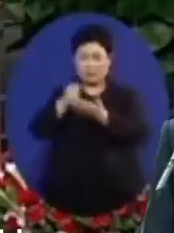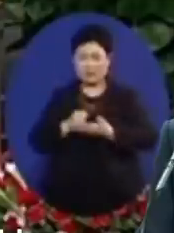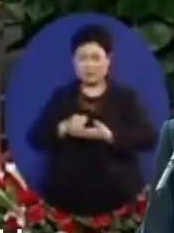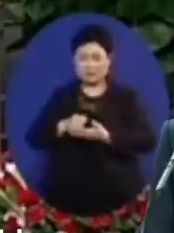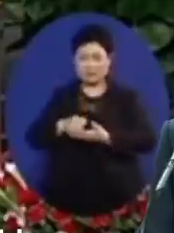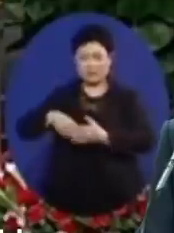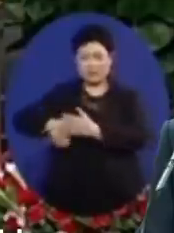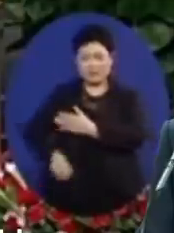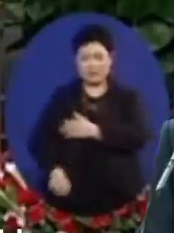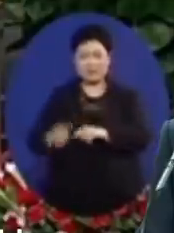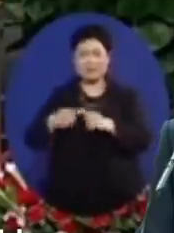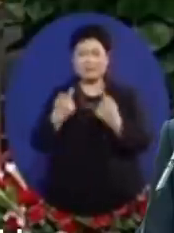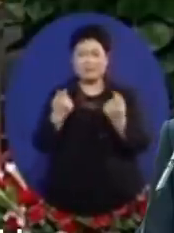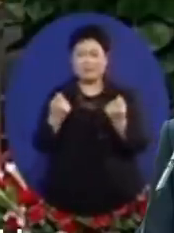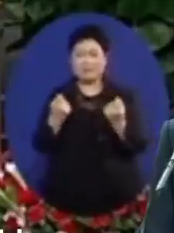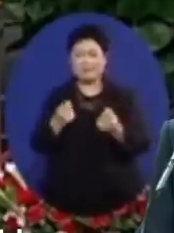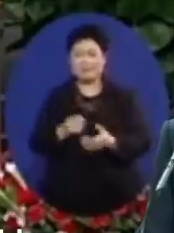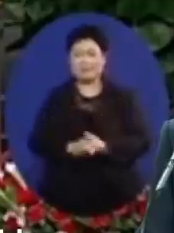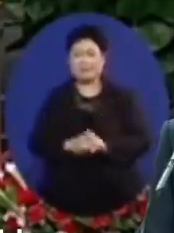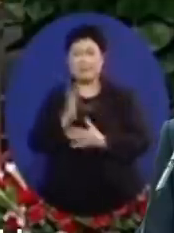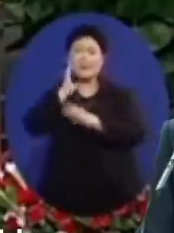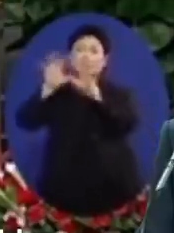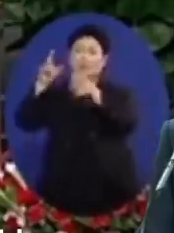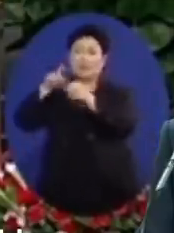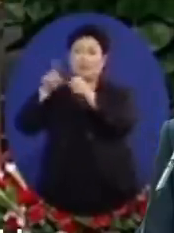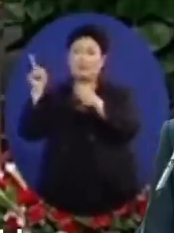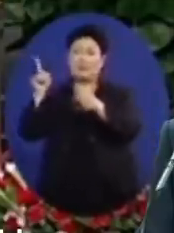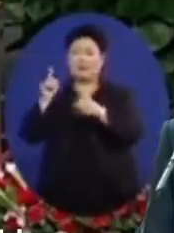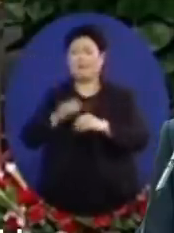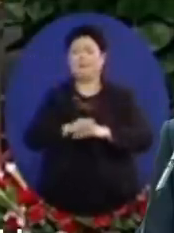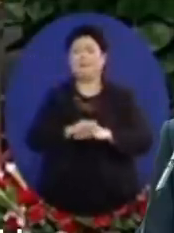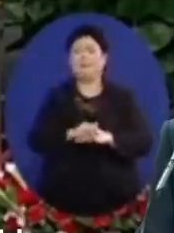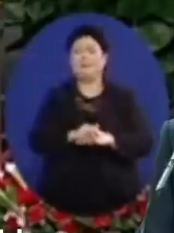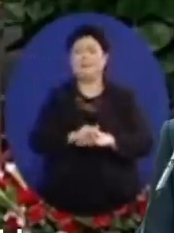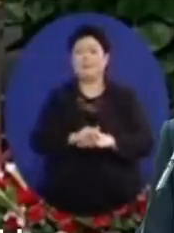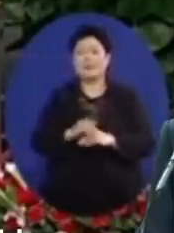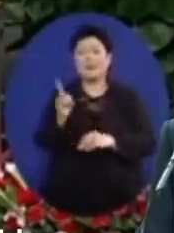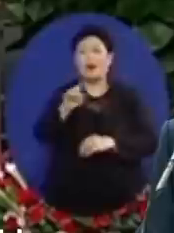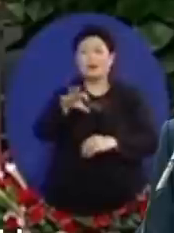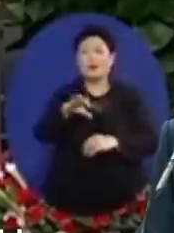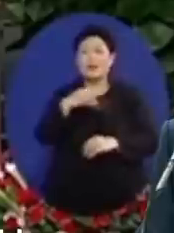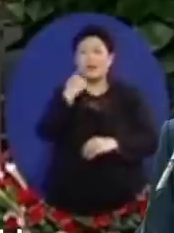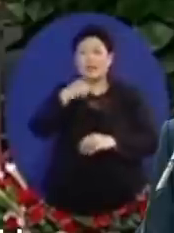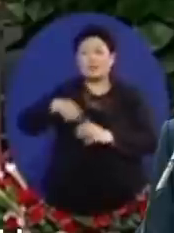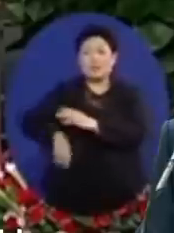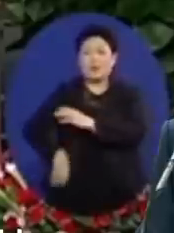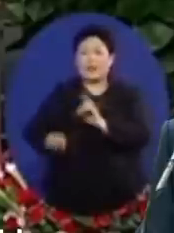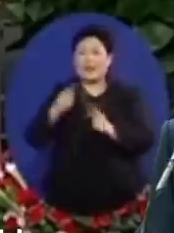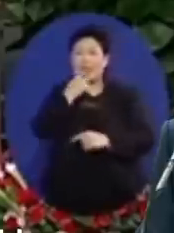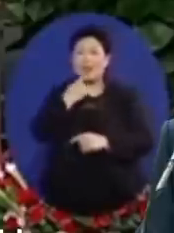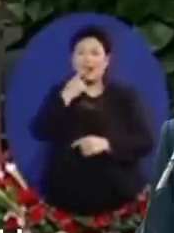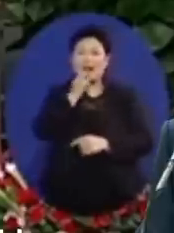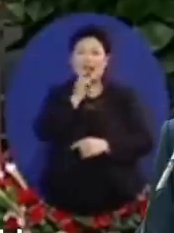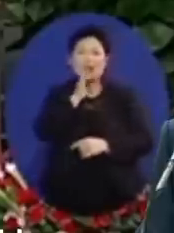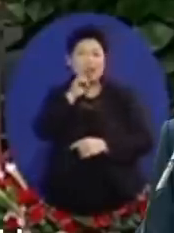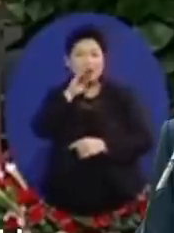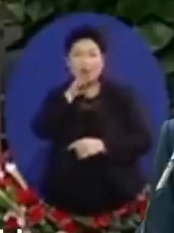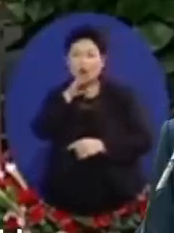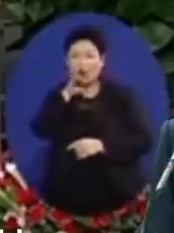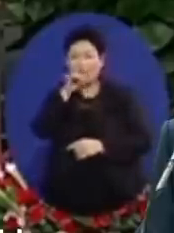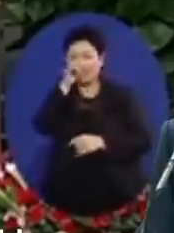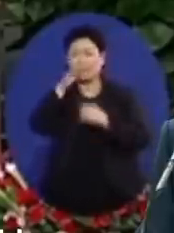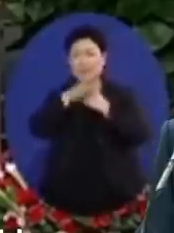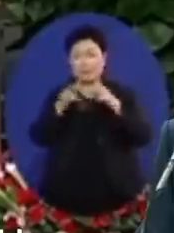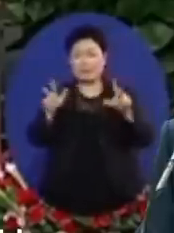있는 것입니다. 그 천국 열쇠가 어디냐? 혀에 있는 것입니다. 그러므로